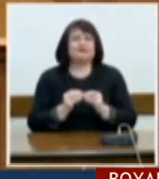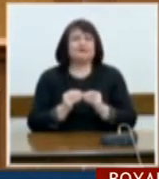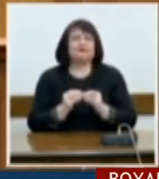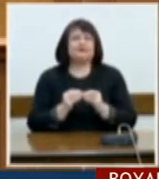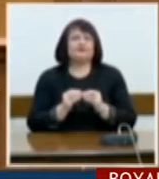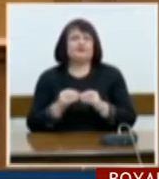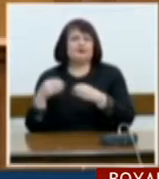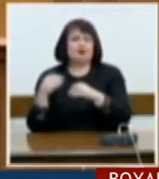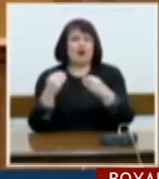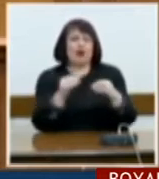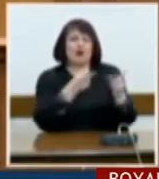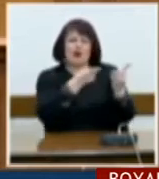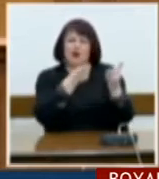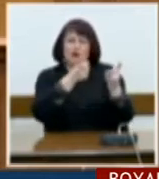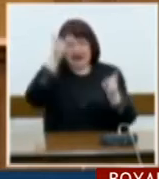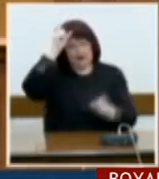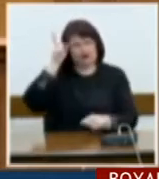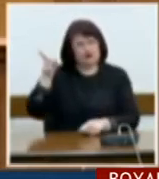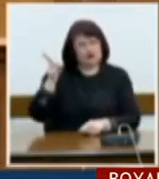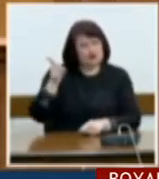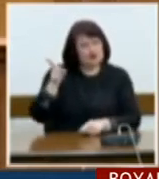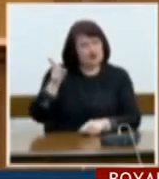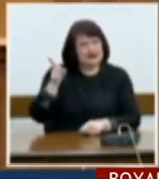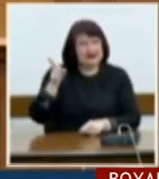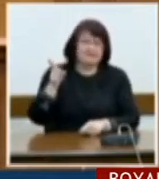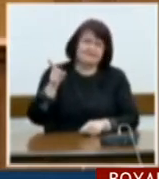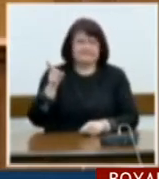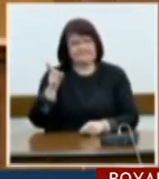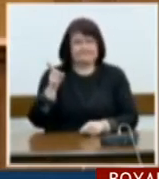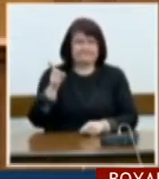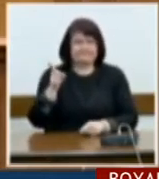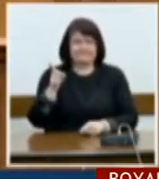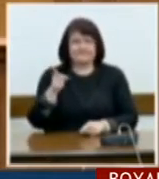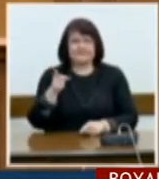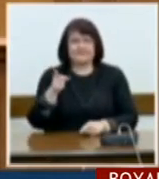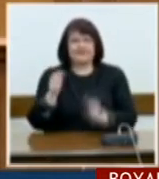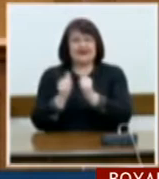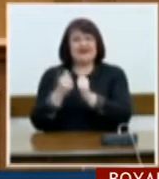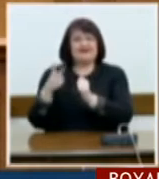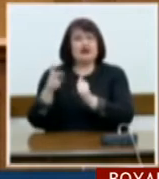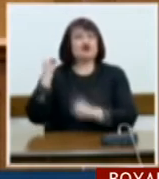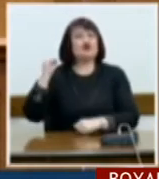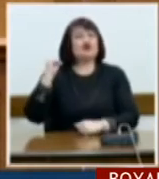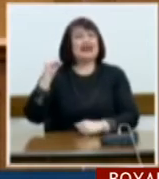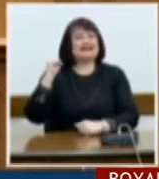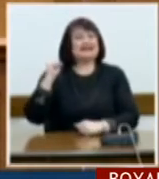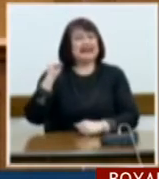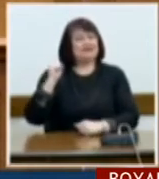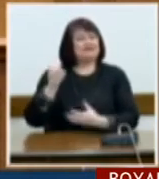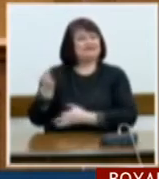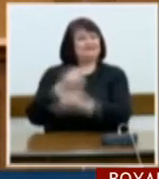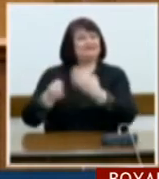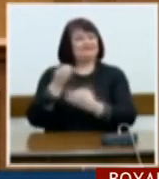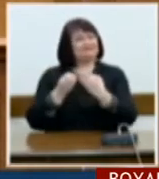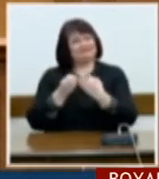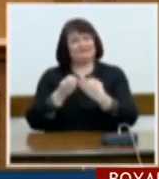όπλων στην Τουρκία, δεν μας τα λένε πολύ καλά οι νεόκοποι φίλοι σας σοσιαλιστές με τους ποδέμους ως